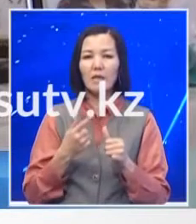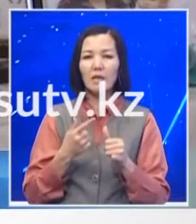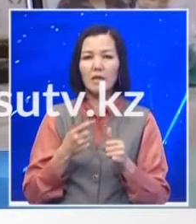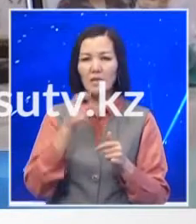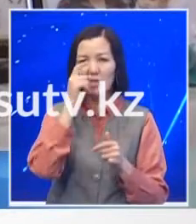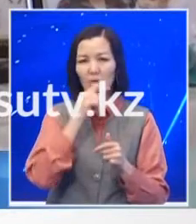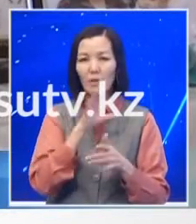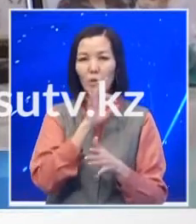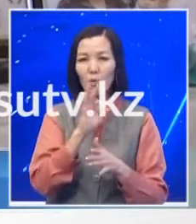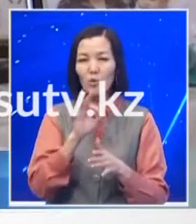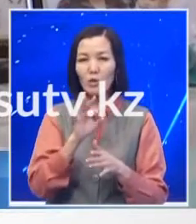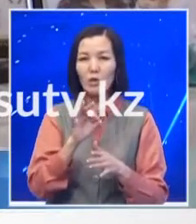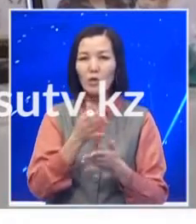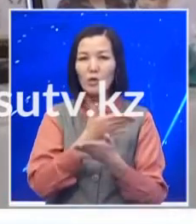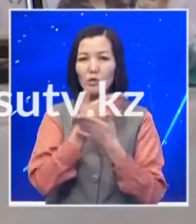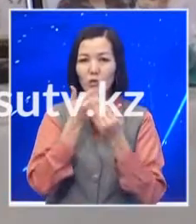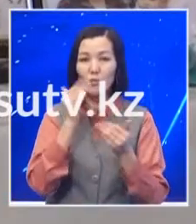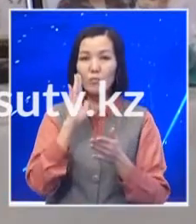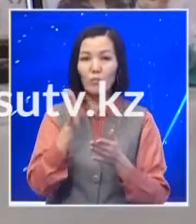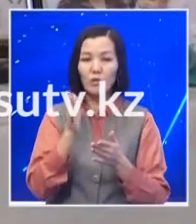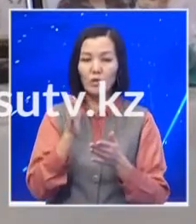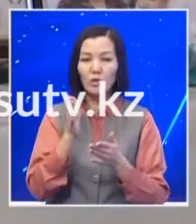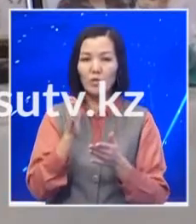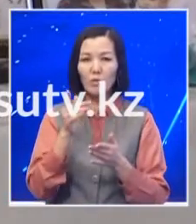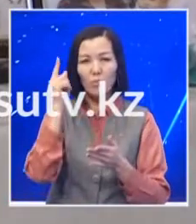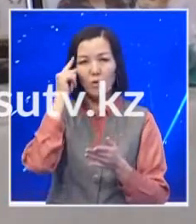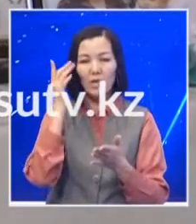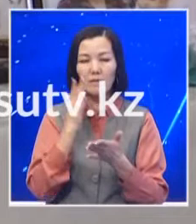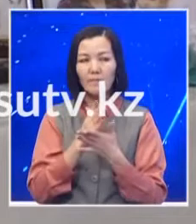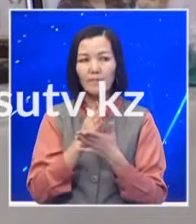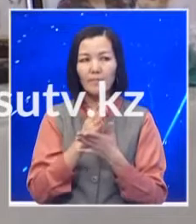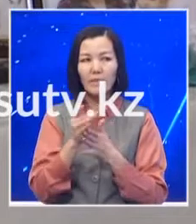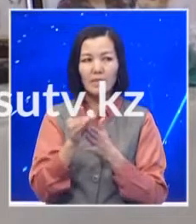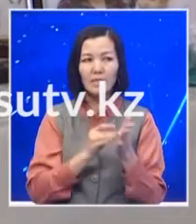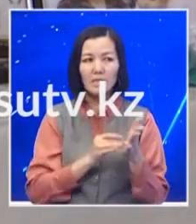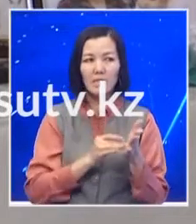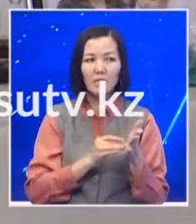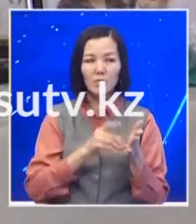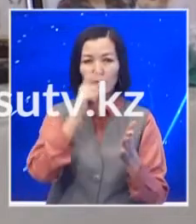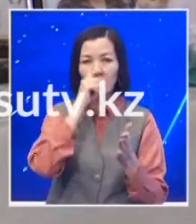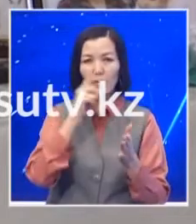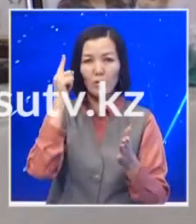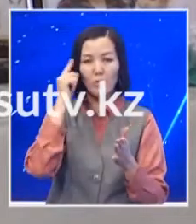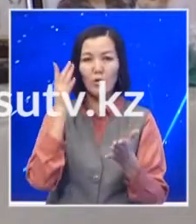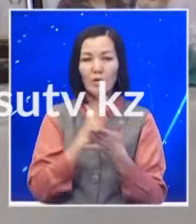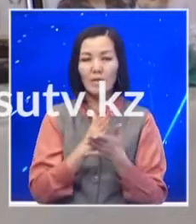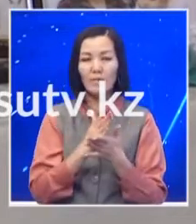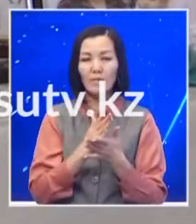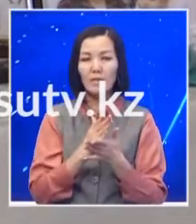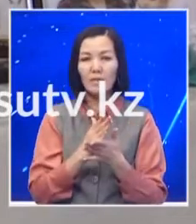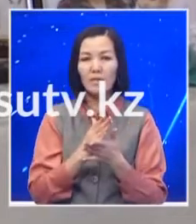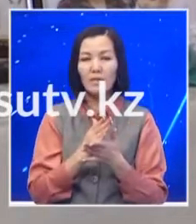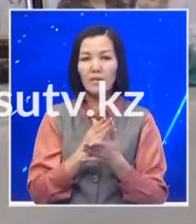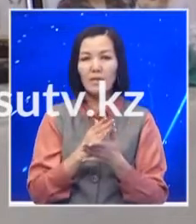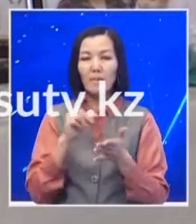сөздің өзі жоқ деген сөз ғой, мен осы жерден жоқ болып шығам ба деп сондай арамсылмыз ғой қазақ. Бірден сондай жаман ой келді ойыма. Сөйтсем